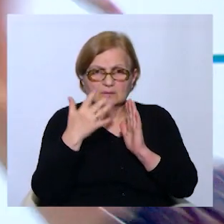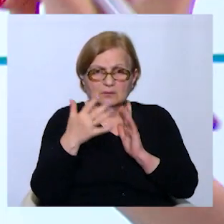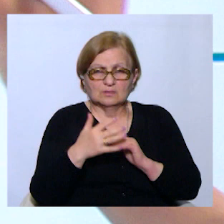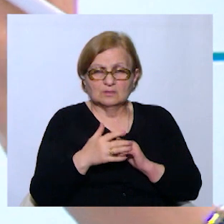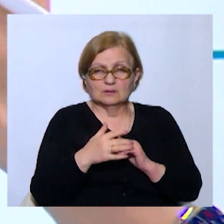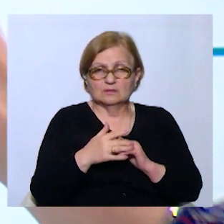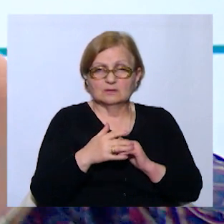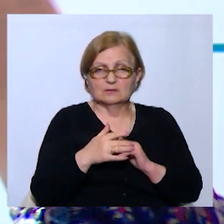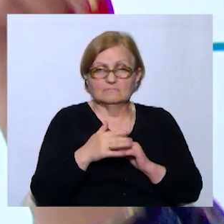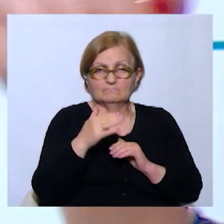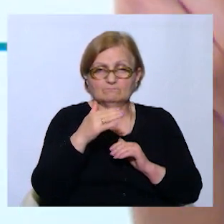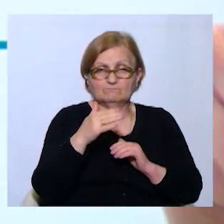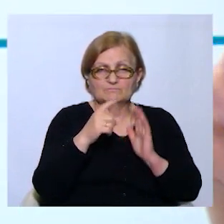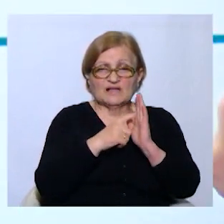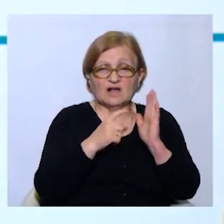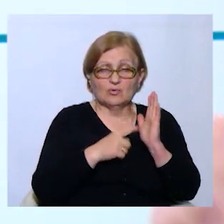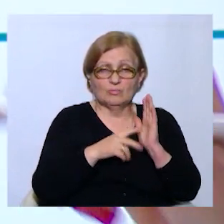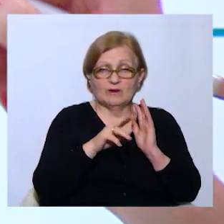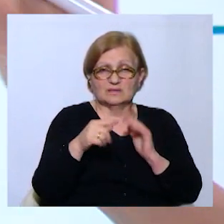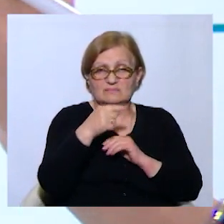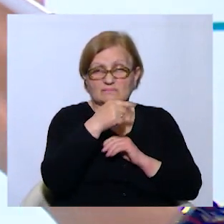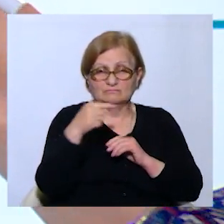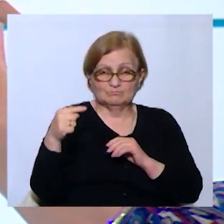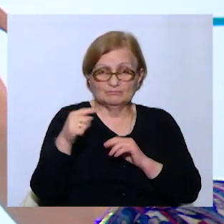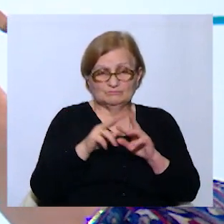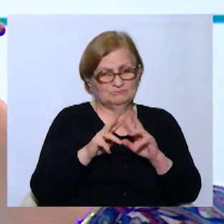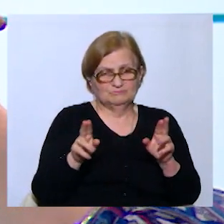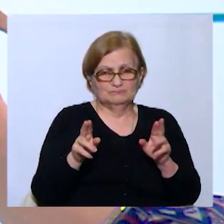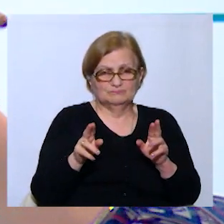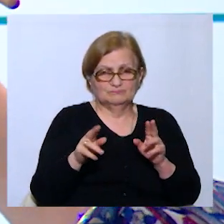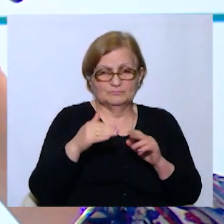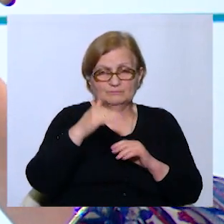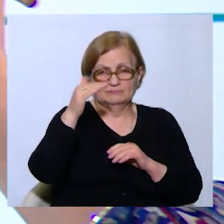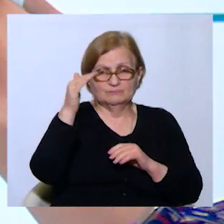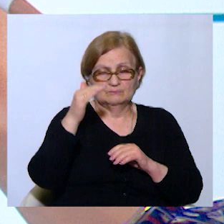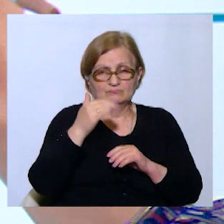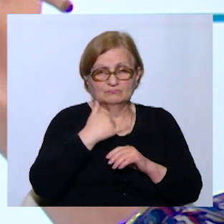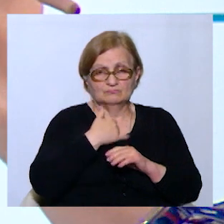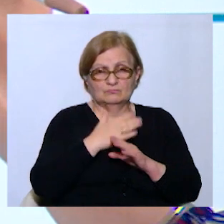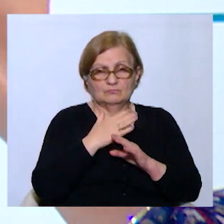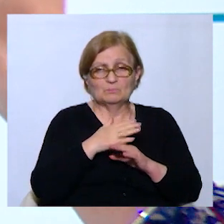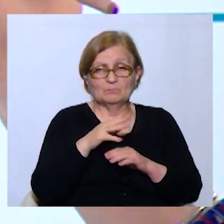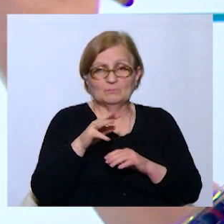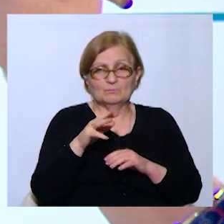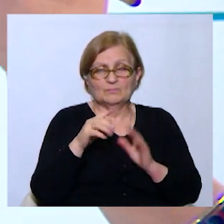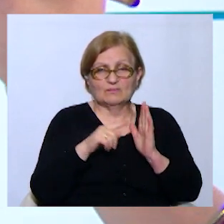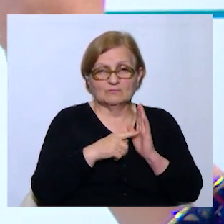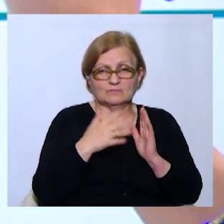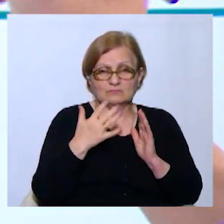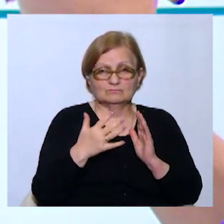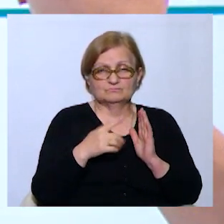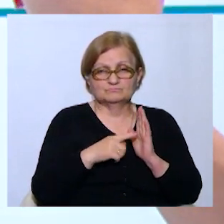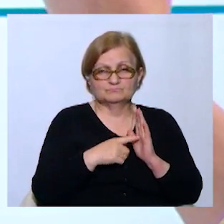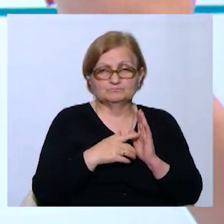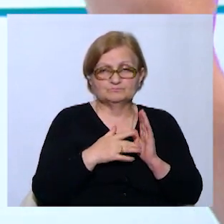გავიაზროთ. რიცხვში გაყოფა ხო იგივე წილადის ხაზით შემიძლია გადავწერო. რიცხვში მაგ 5 გავამრავლო 5-ზე.